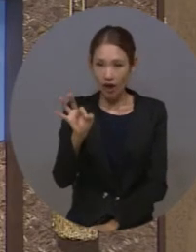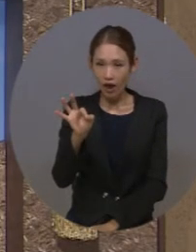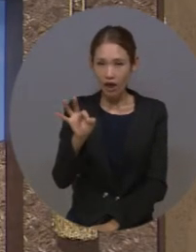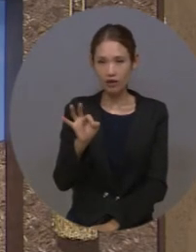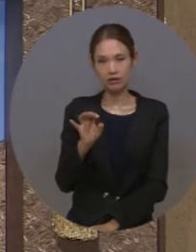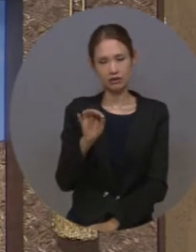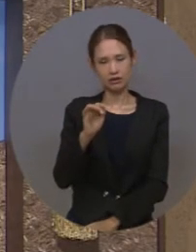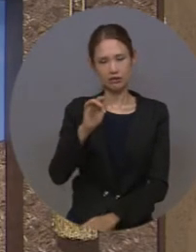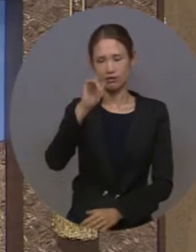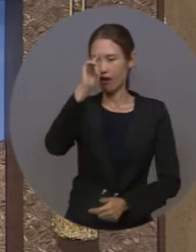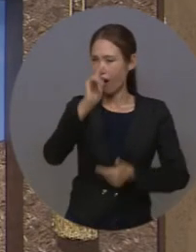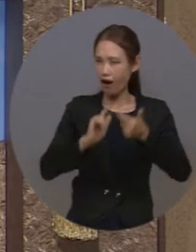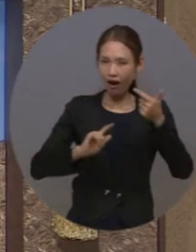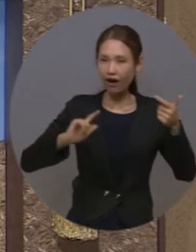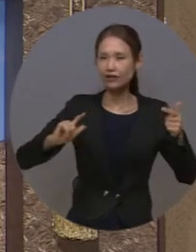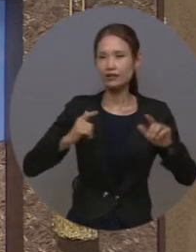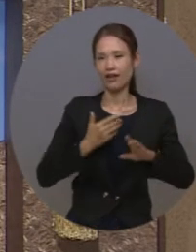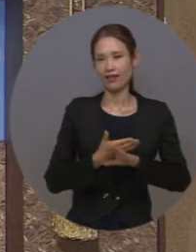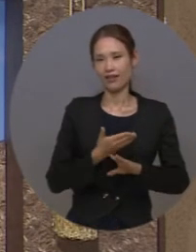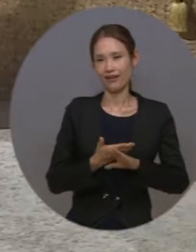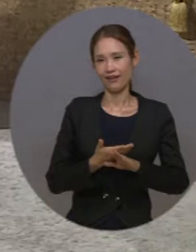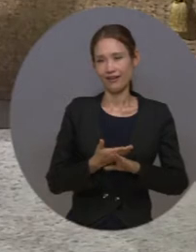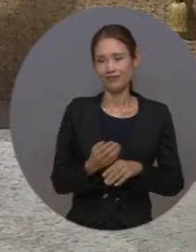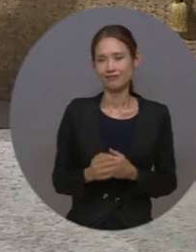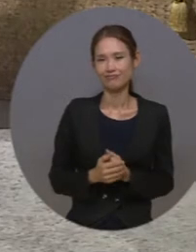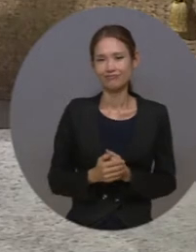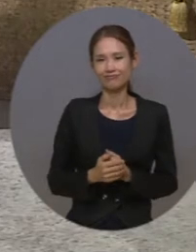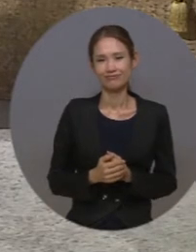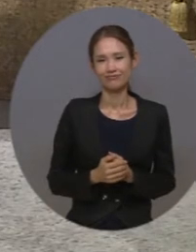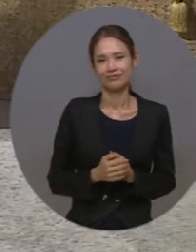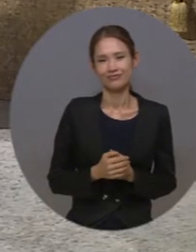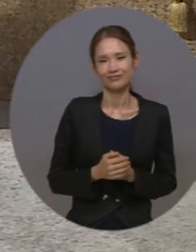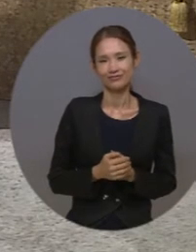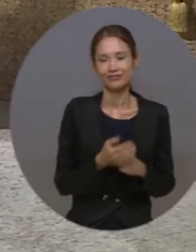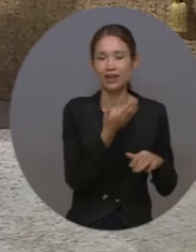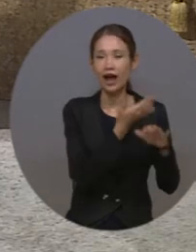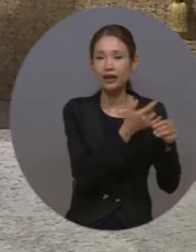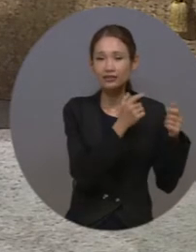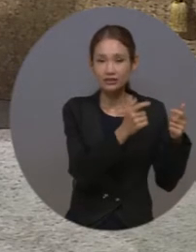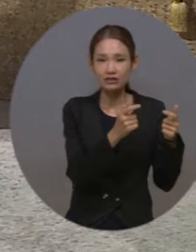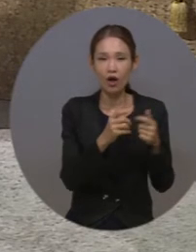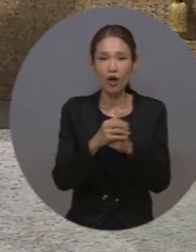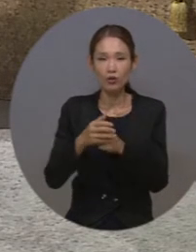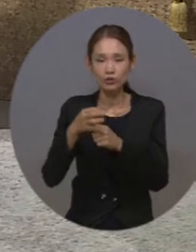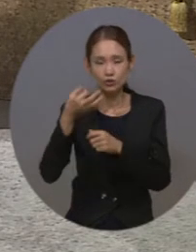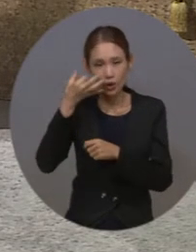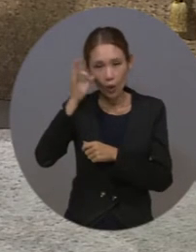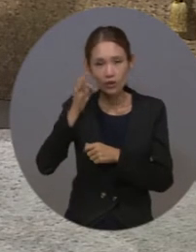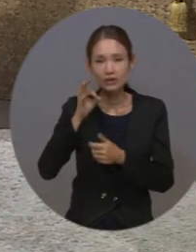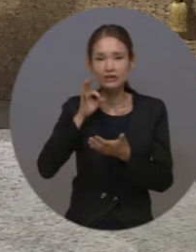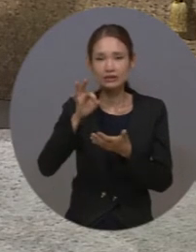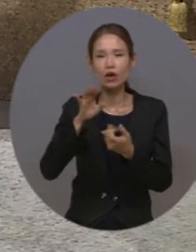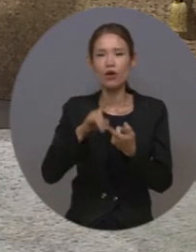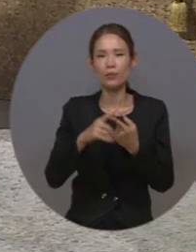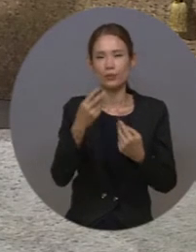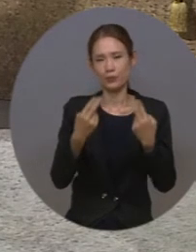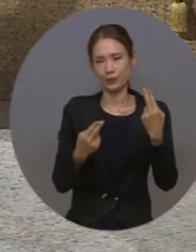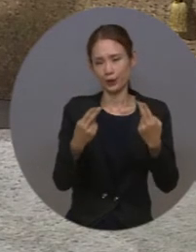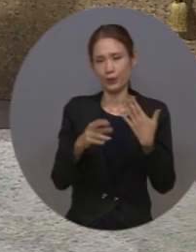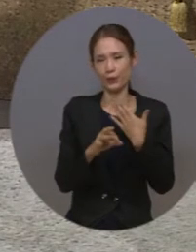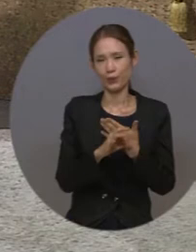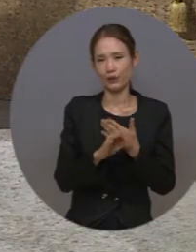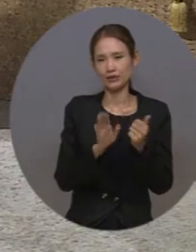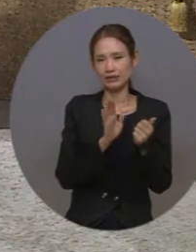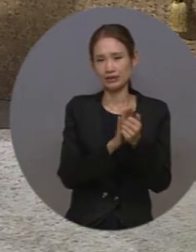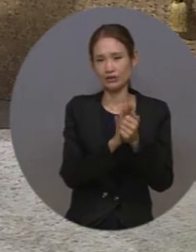다 천차만별이 되죠. 아, 예, 예. 그러니까 이제 다른 지역과 이런 소득 인정액에 비해서 지원하는